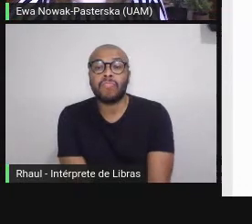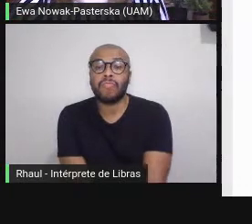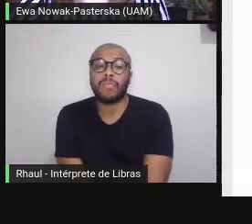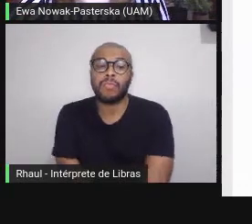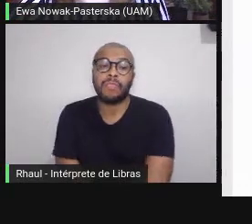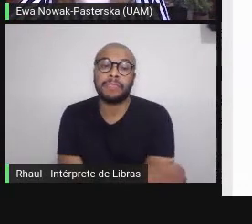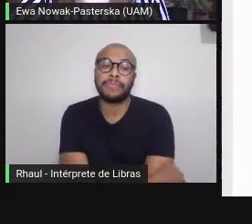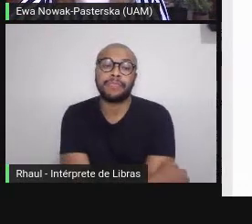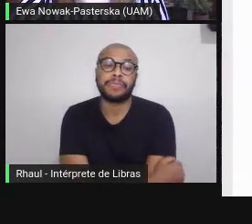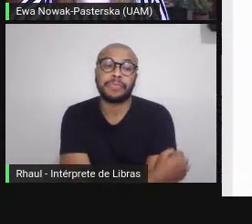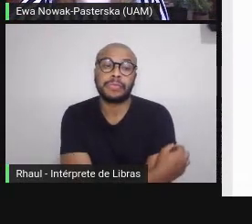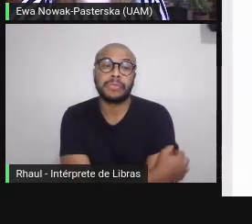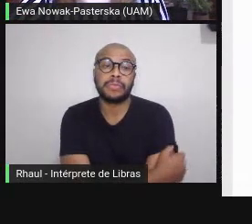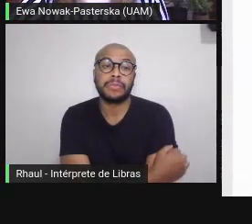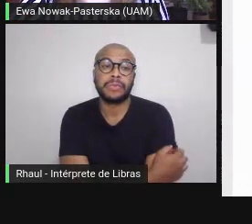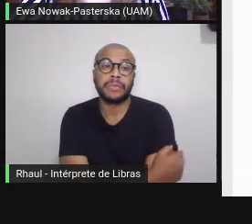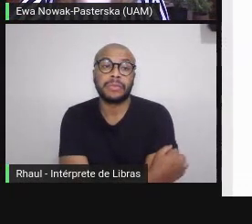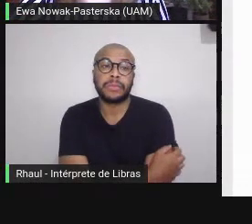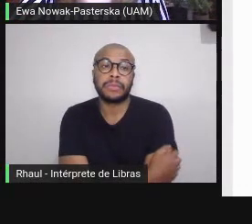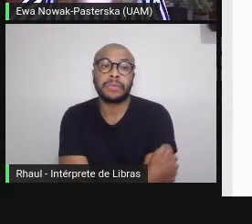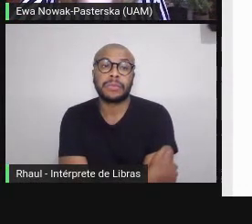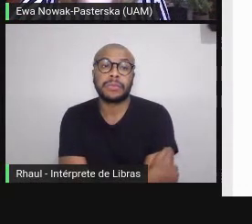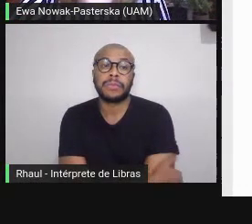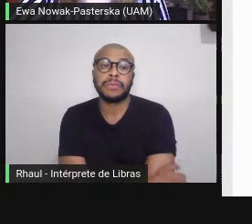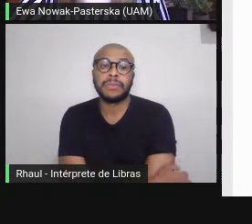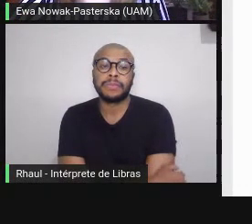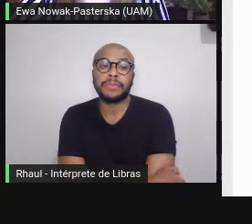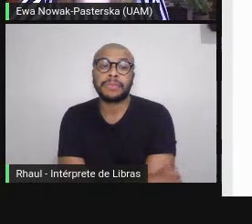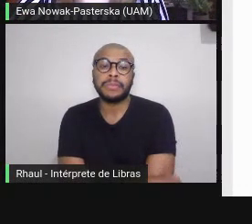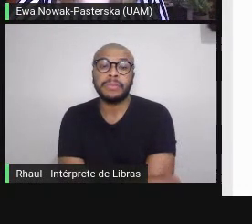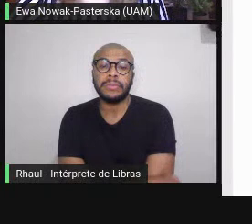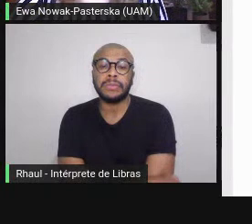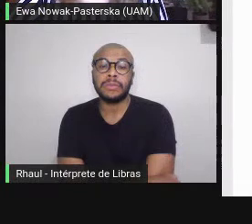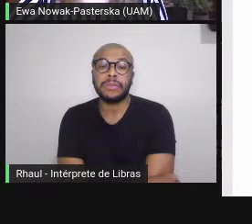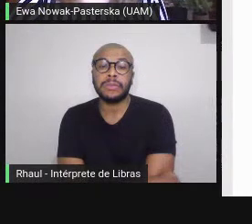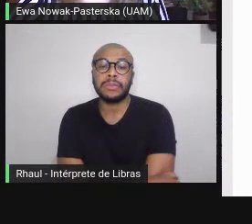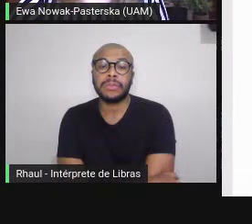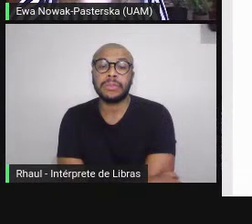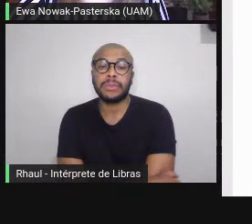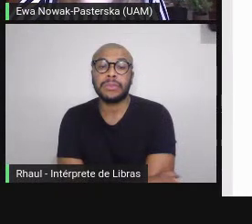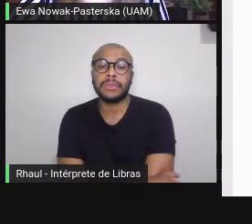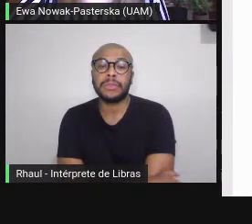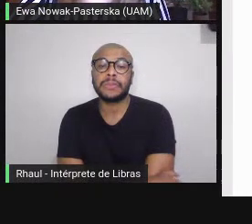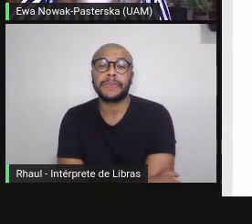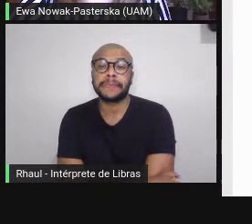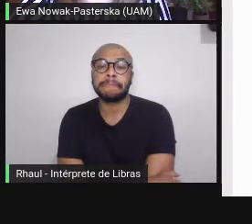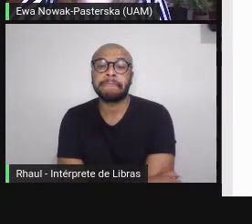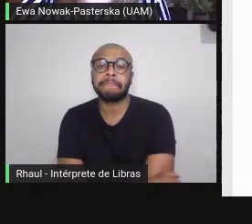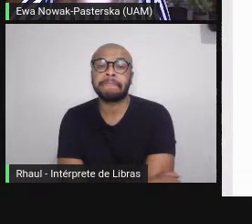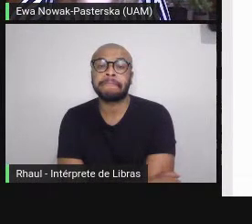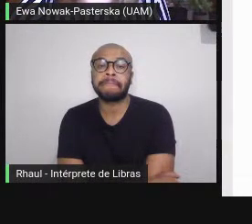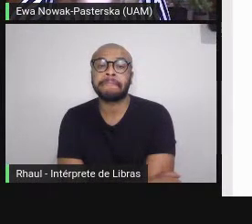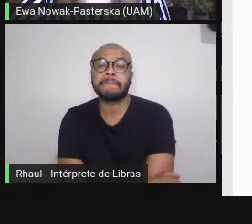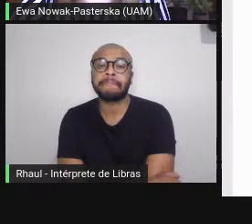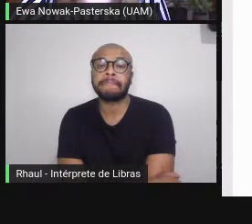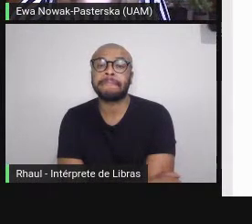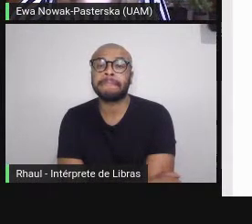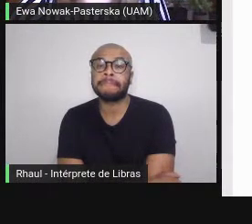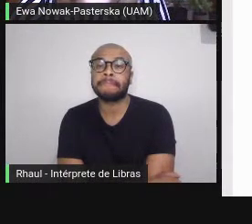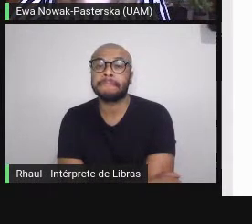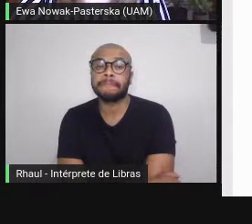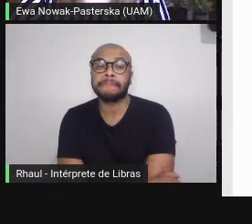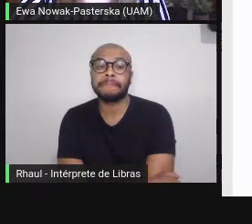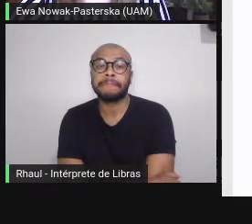jest aktualizowana, pochodzi ona z rejestrów rządowych, z serwisu Rzeczpospolitej Polskiej. Można to sprawdzić w